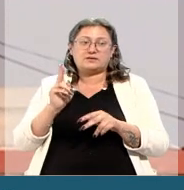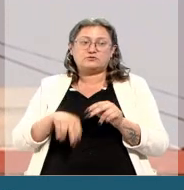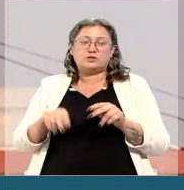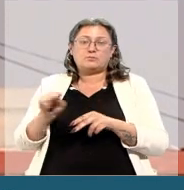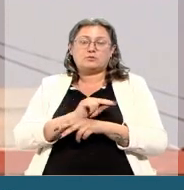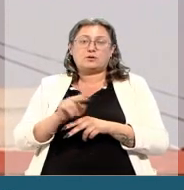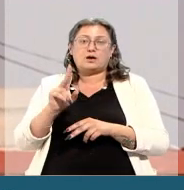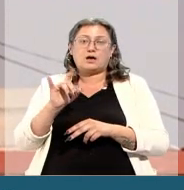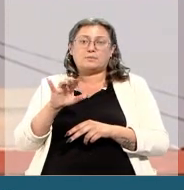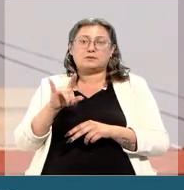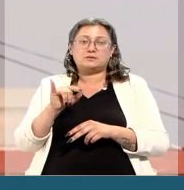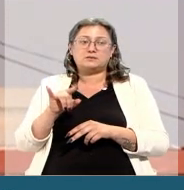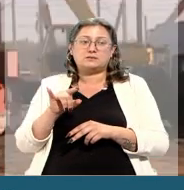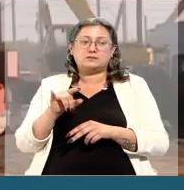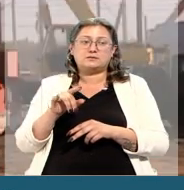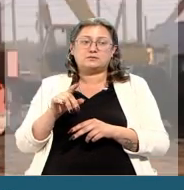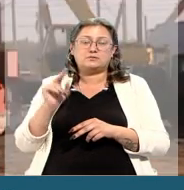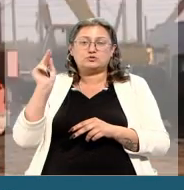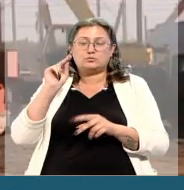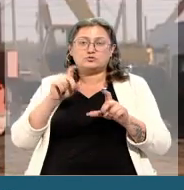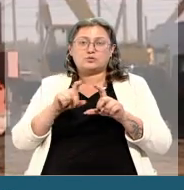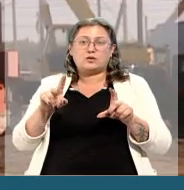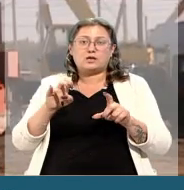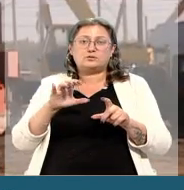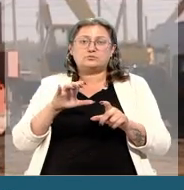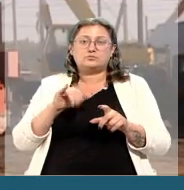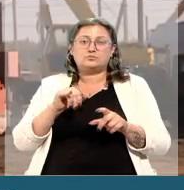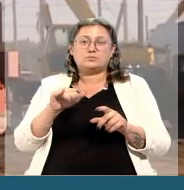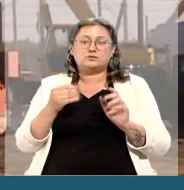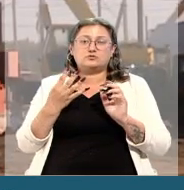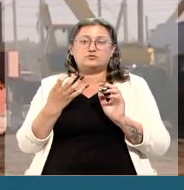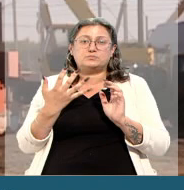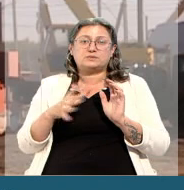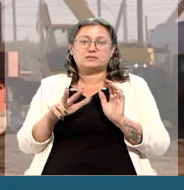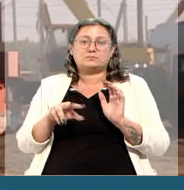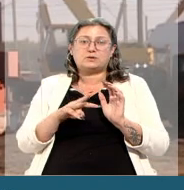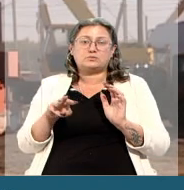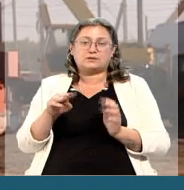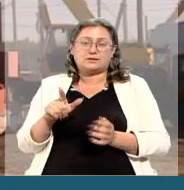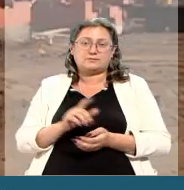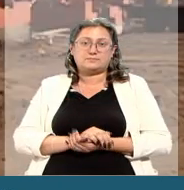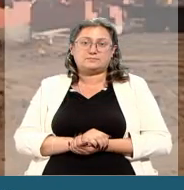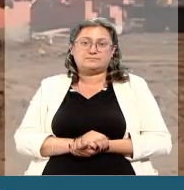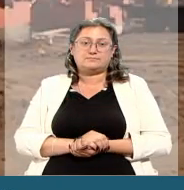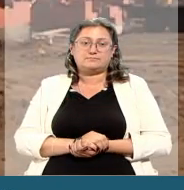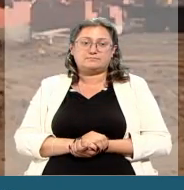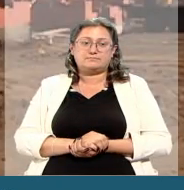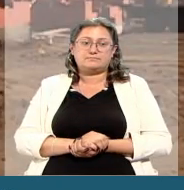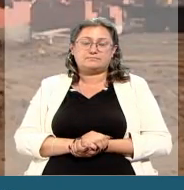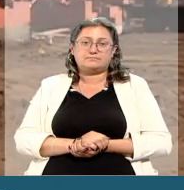пункт құрылысы басталып, 3 медицина қызметкеріне құны 15 миллион теңгені құрайтын үй салынған болатын. Сондай-ақ былтыр